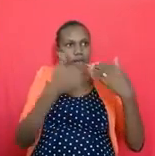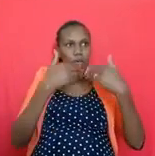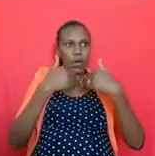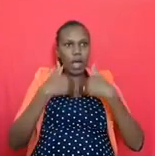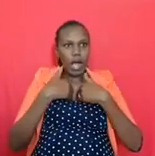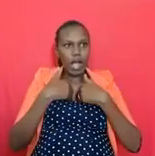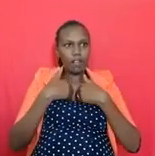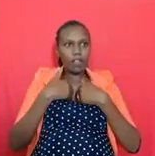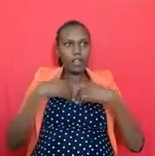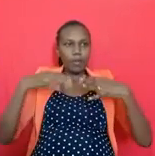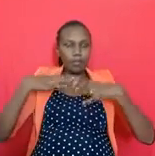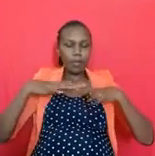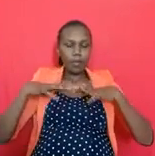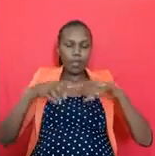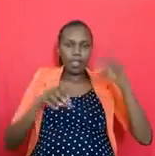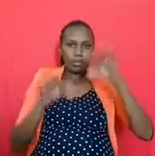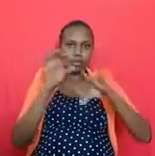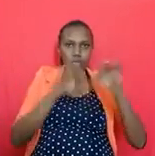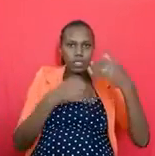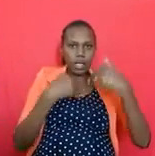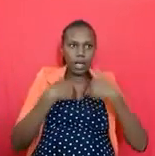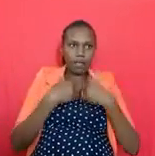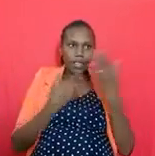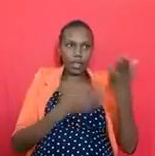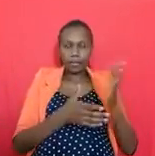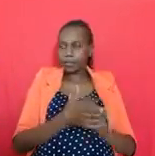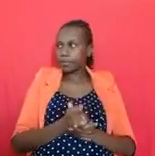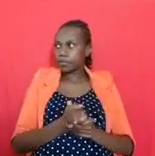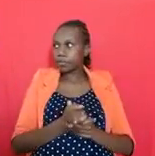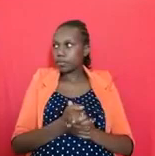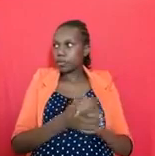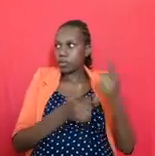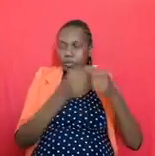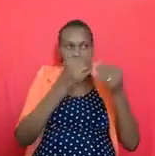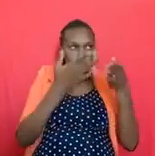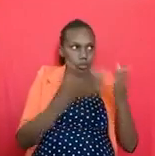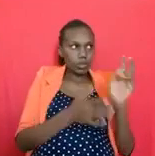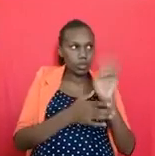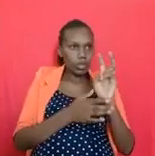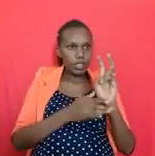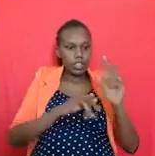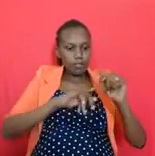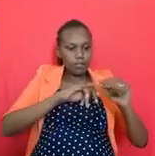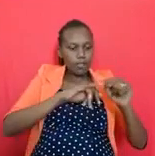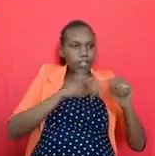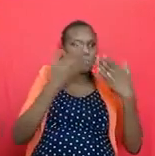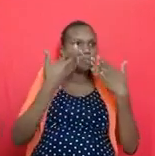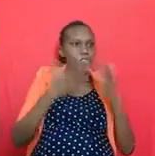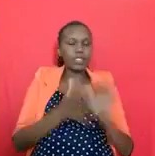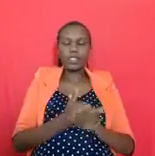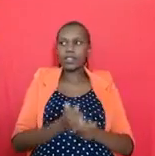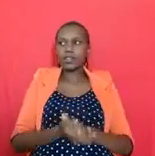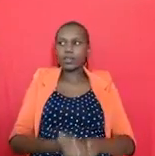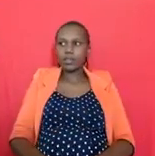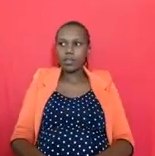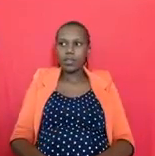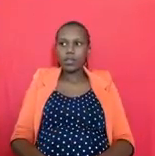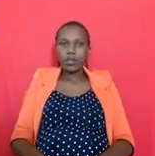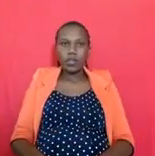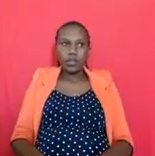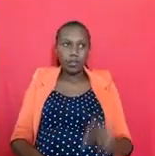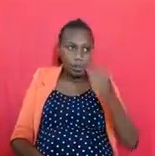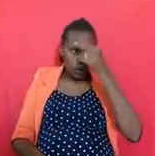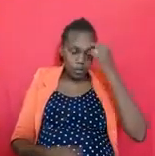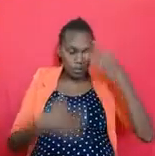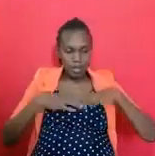ni adu haria megu ikithi ya githugura na honi. Uguyoka haa neto ukorora kana ni ugu ikithi ya kura. Thoduli ya wikithi